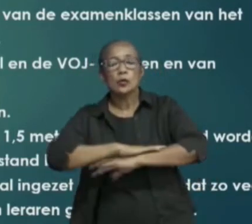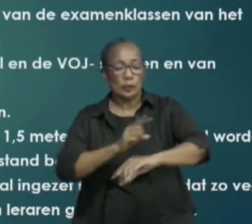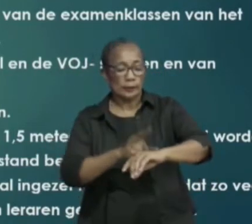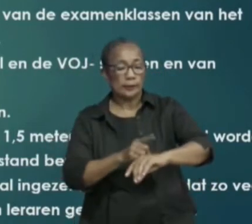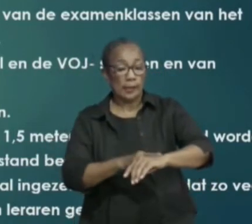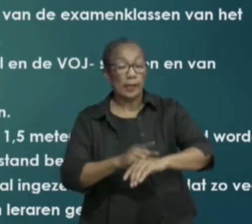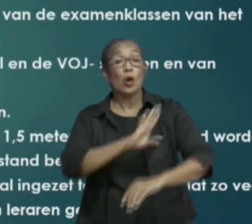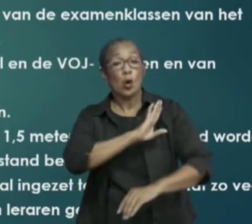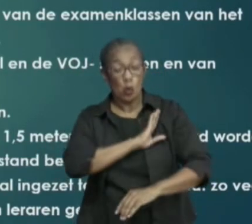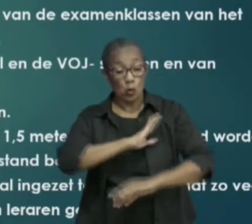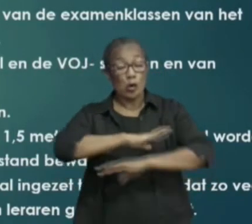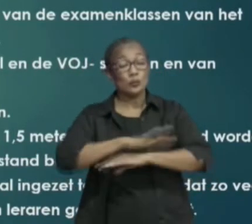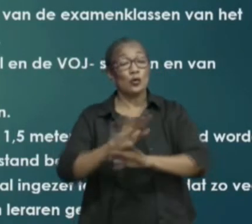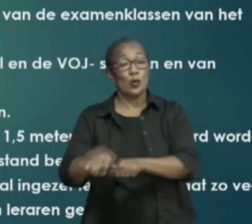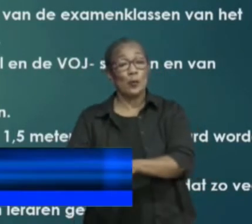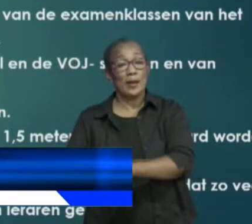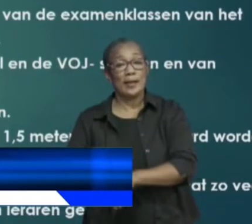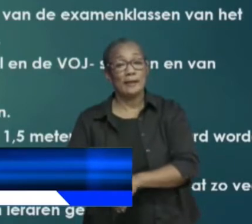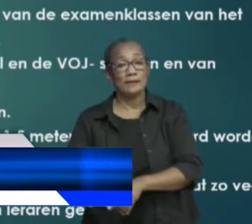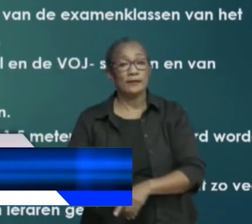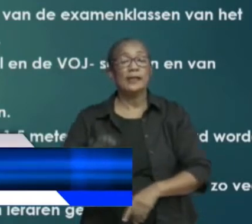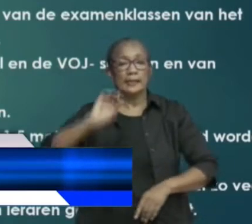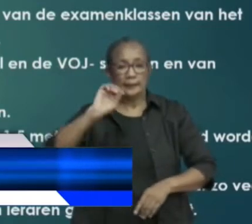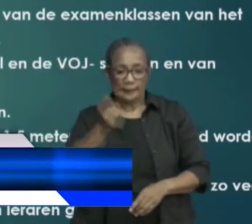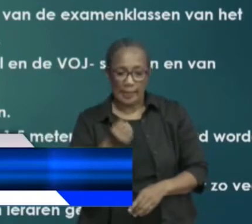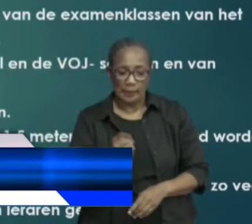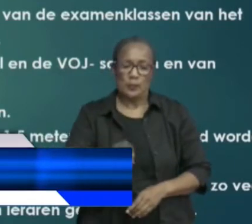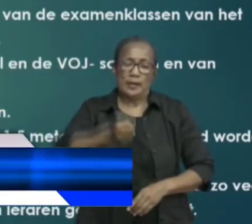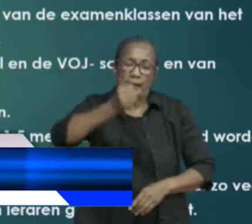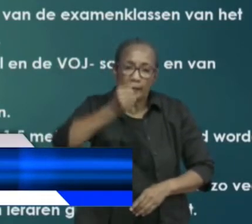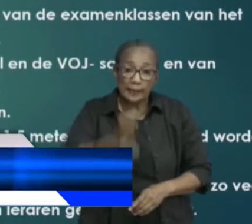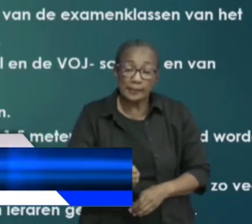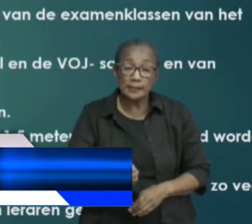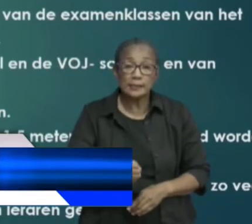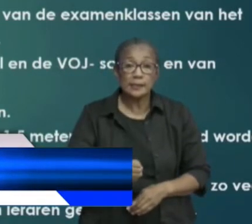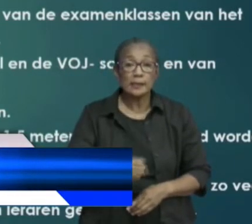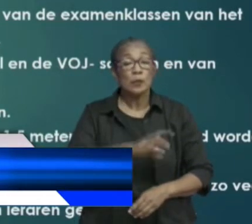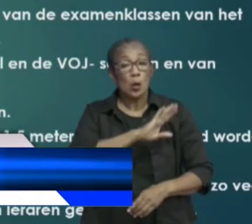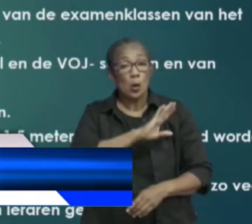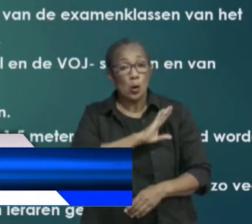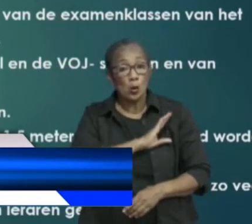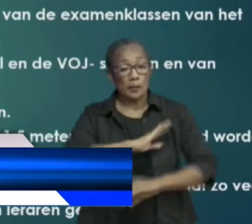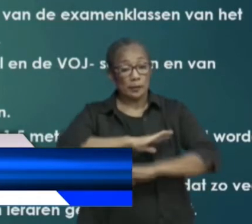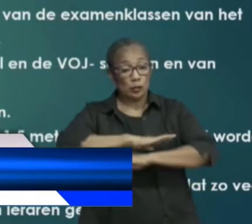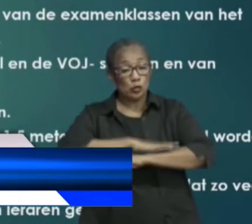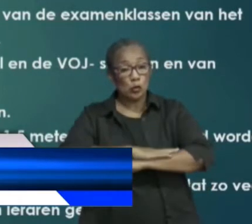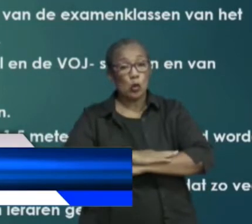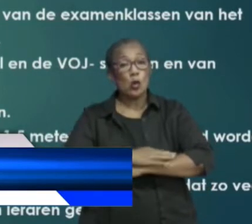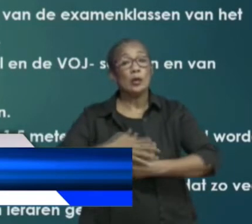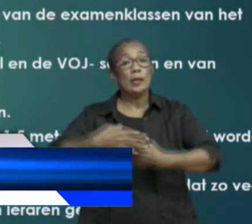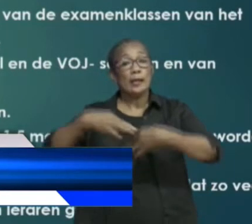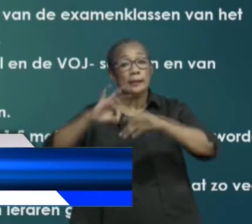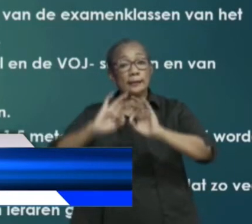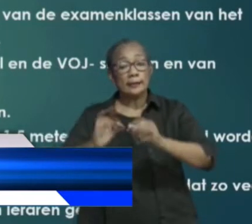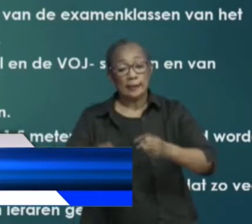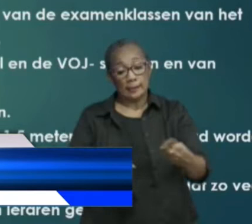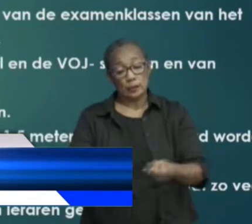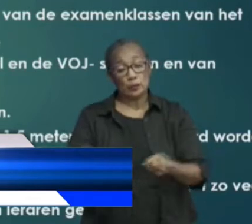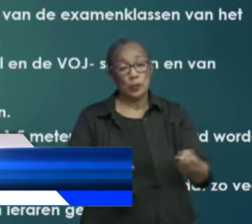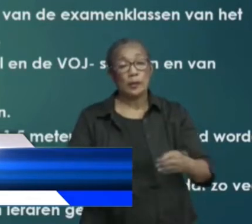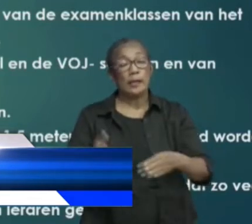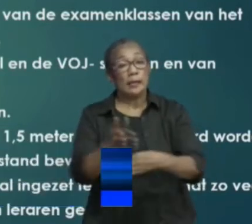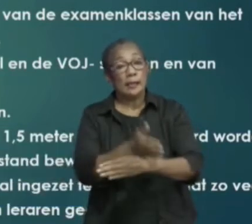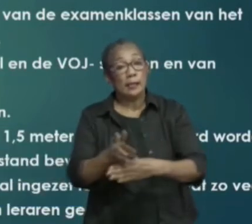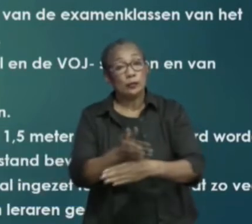zijn. Waardoor de garantie, zoals ook met het schooltransport, dat tussendoor